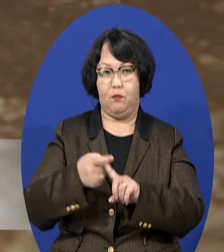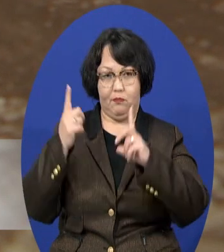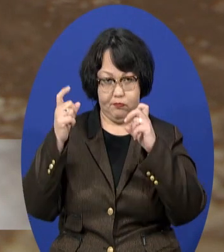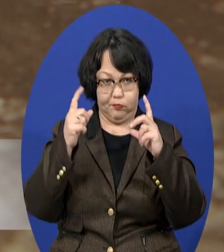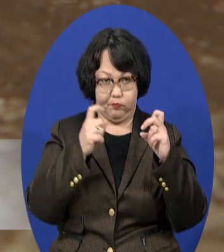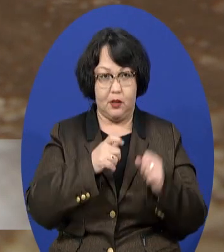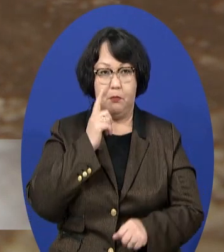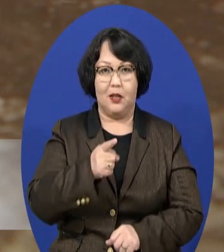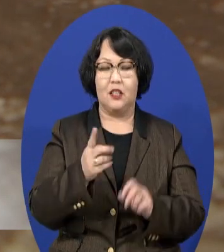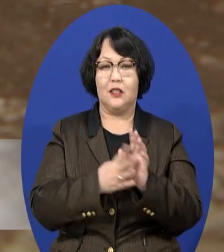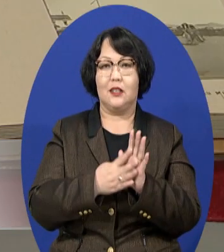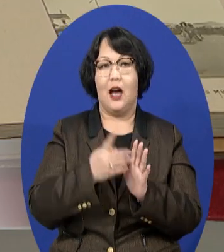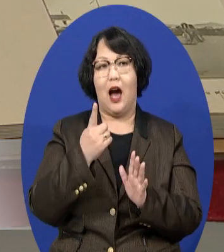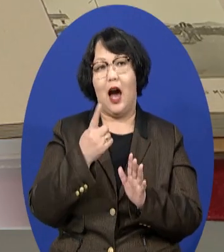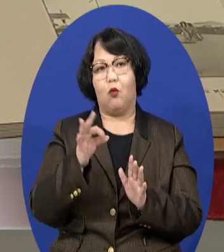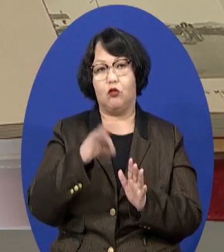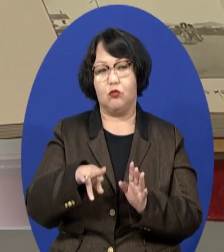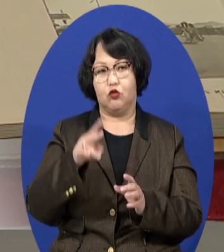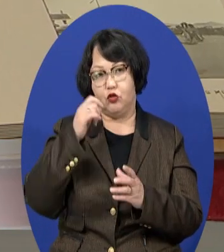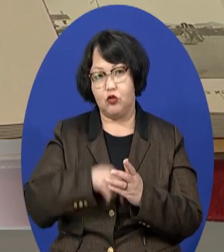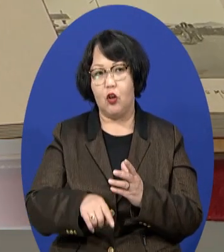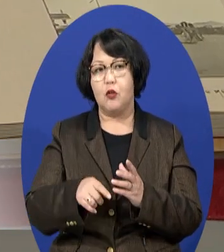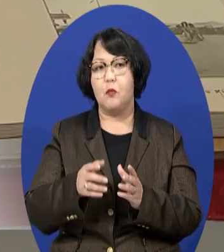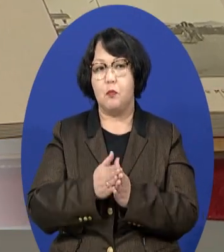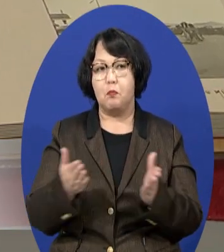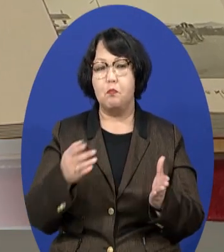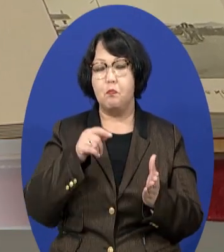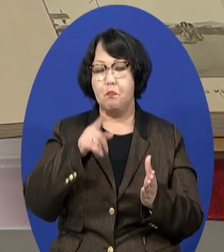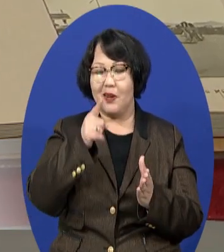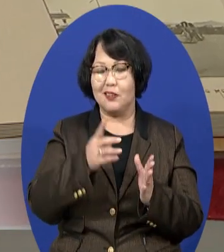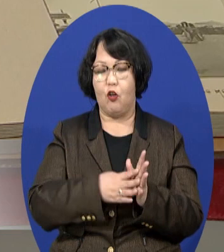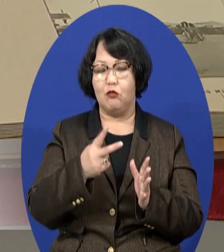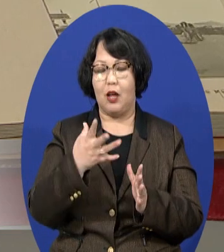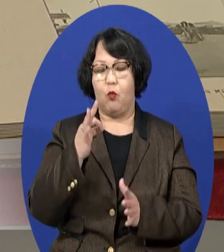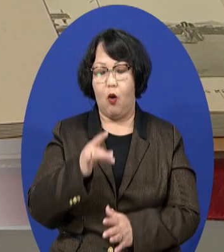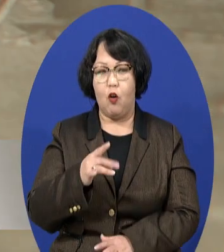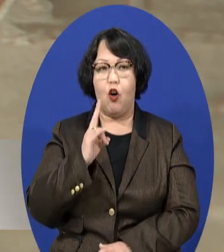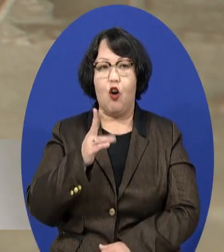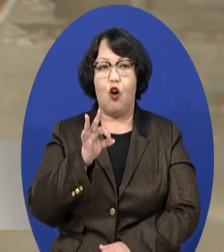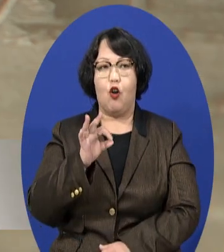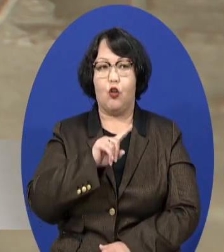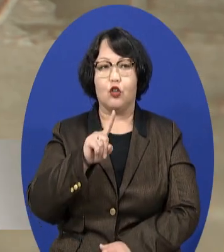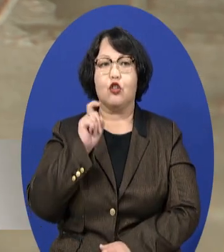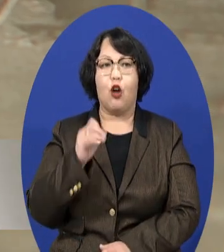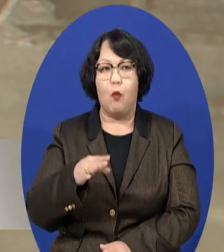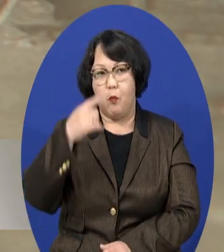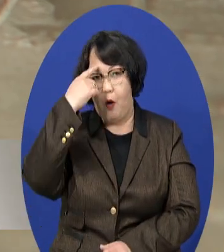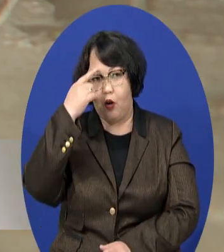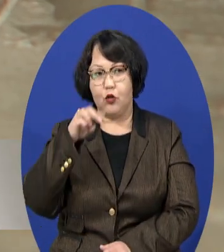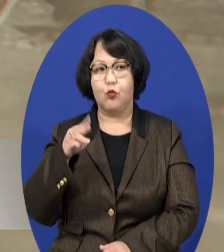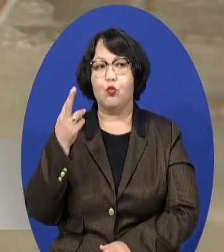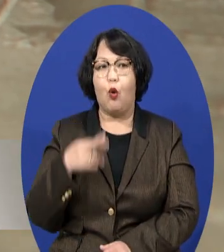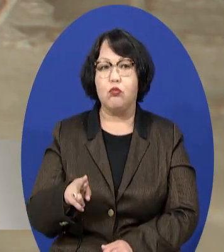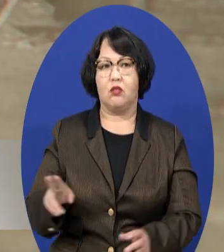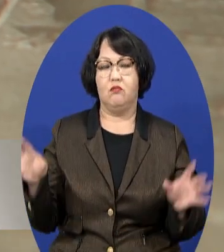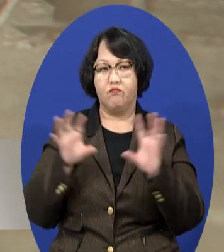1910-аад оны. За мөн доотлох нь 1924 онд 25 онд монголоор явсан экспедиц Козлавын Монгол төвдийн экспедицийн фото